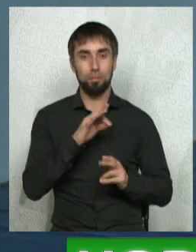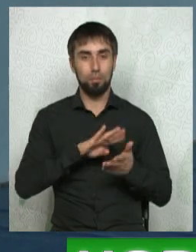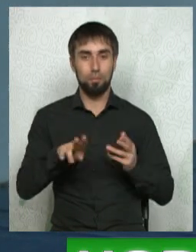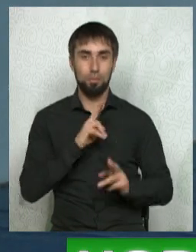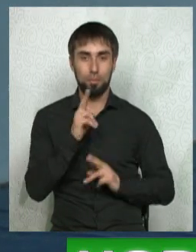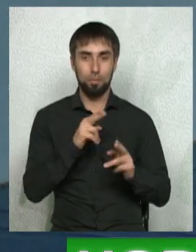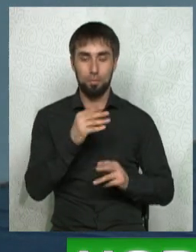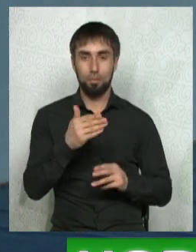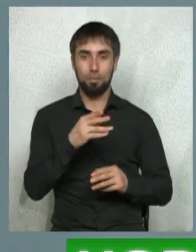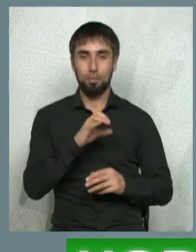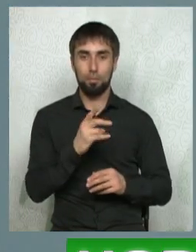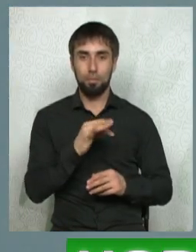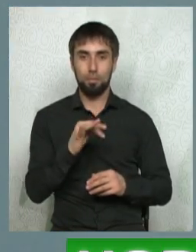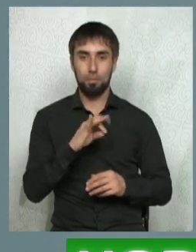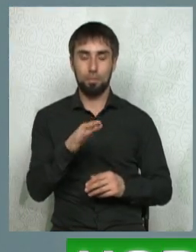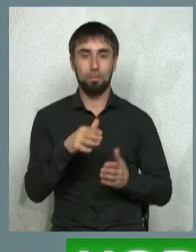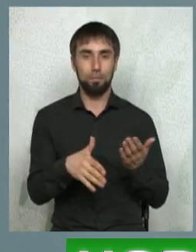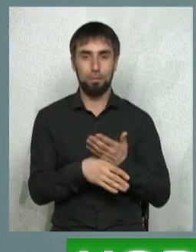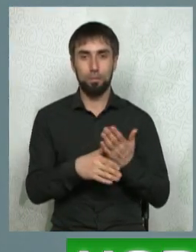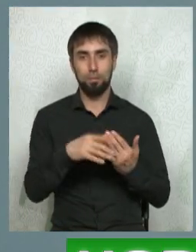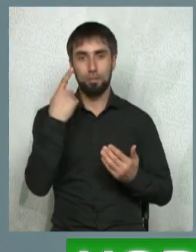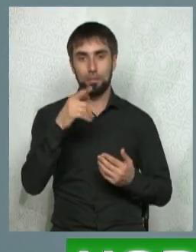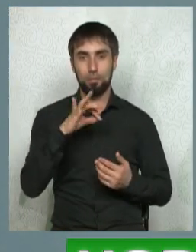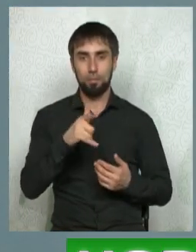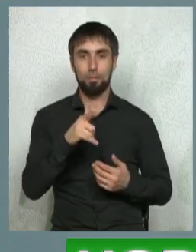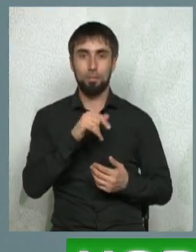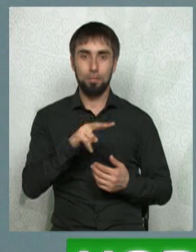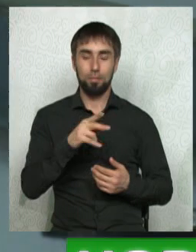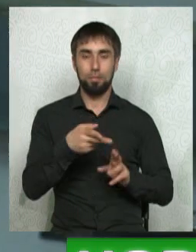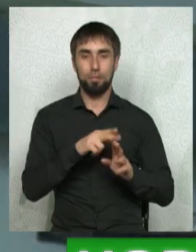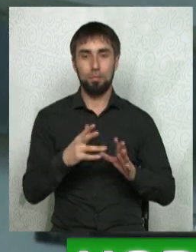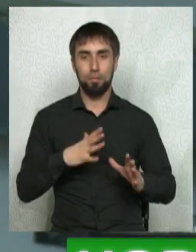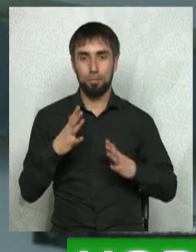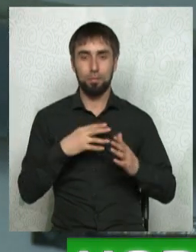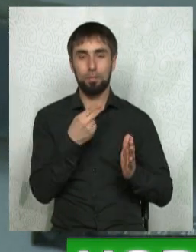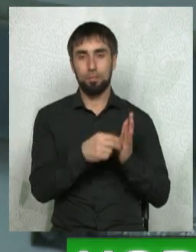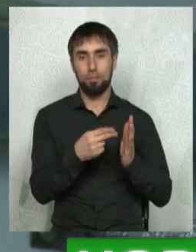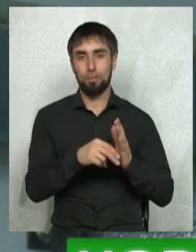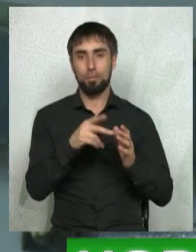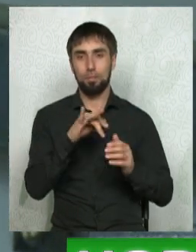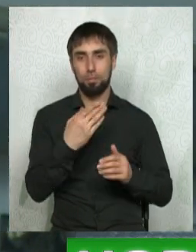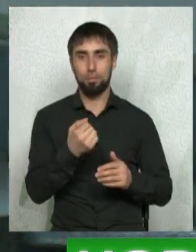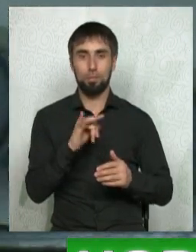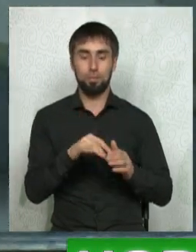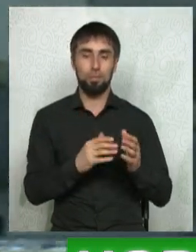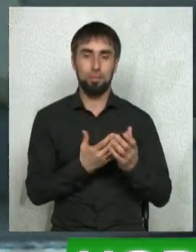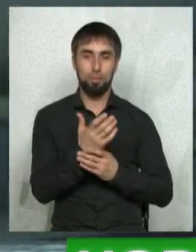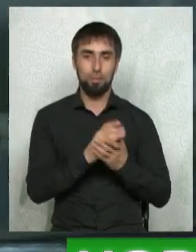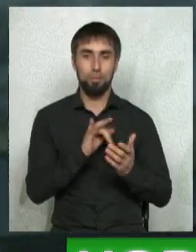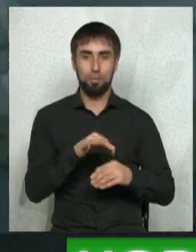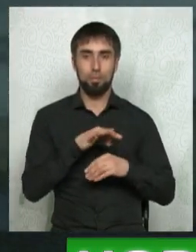к партии «Единой России», им помогли организовать ринг, зал для спаррингов, приобрести боксерские груши, перчатки, лапы,